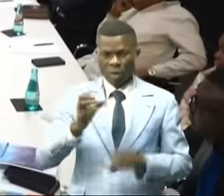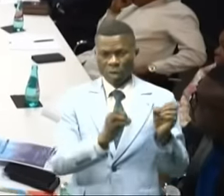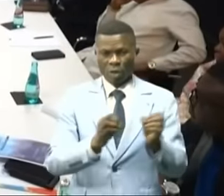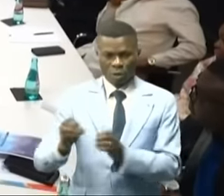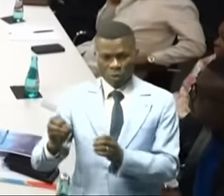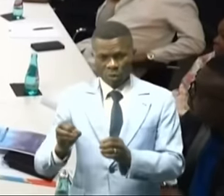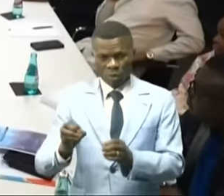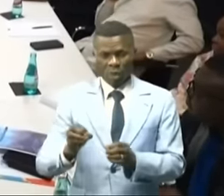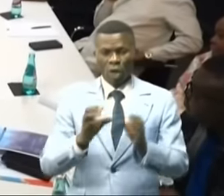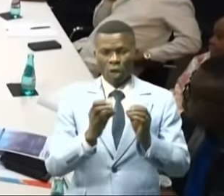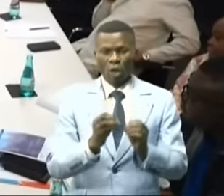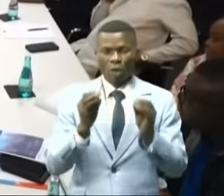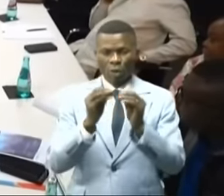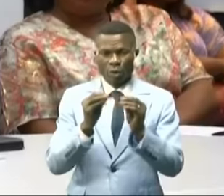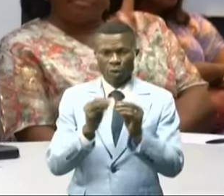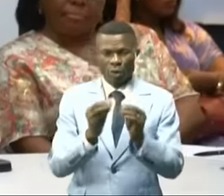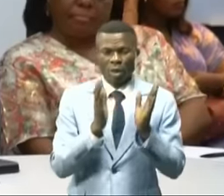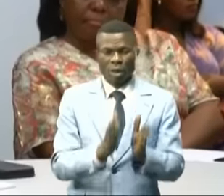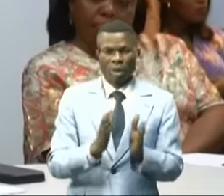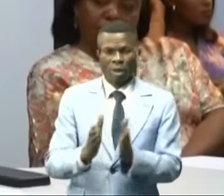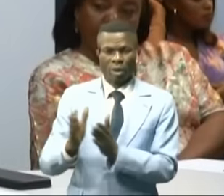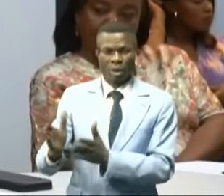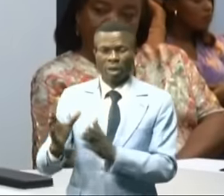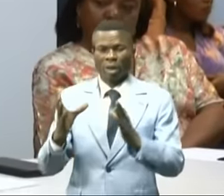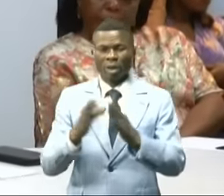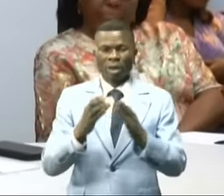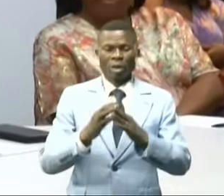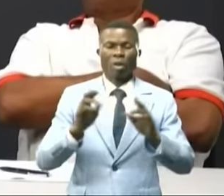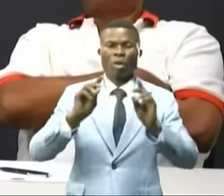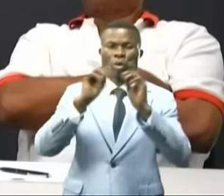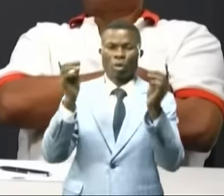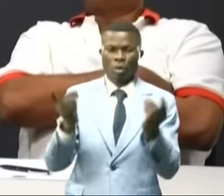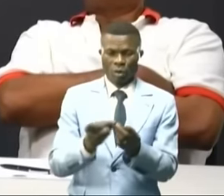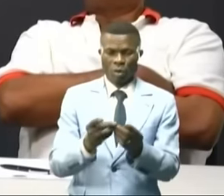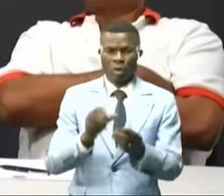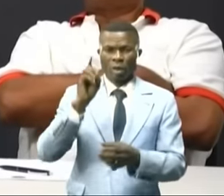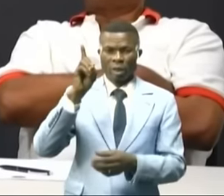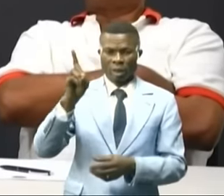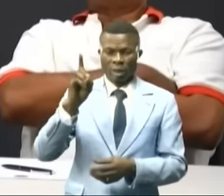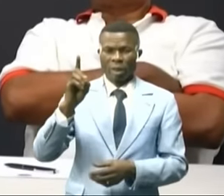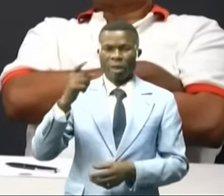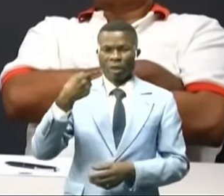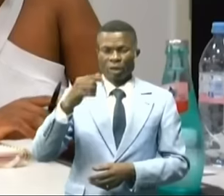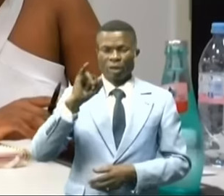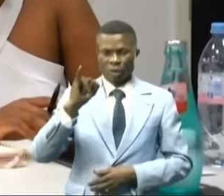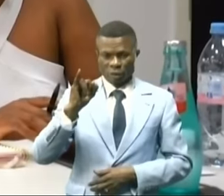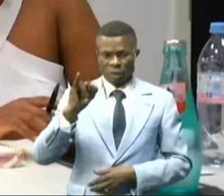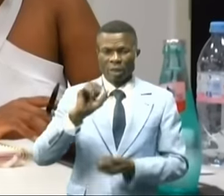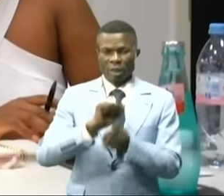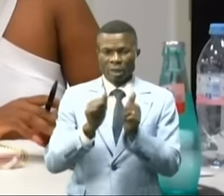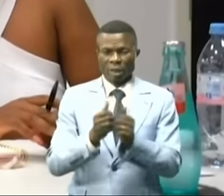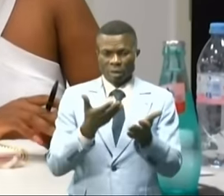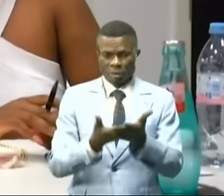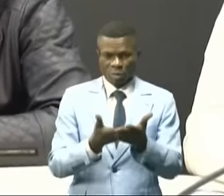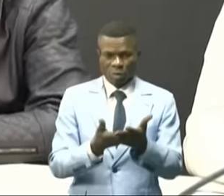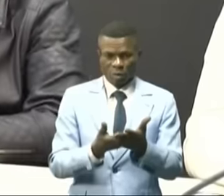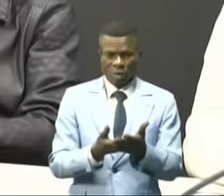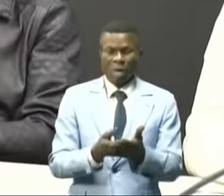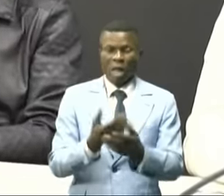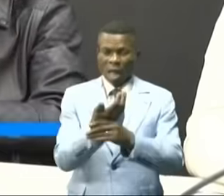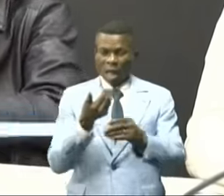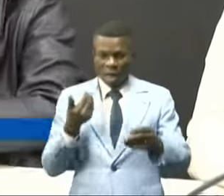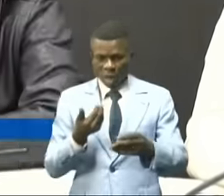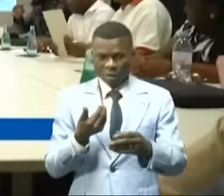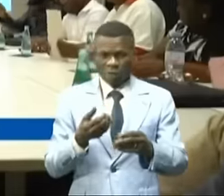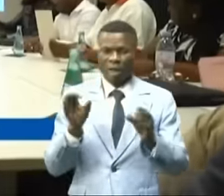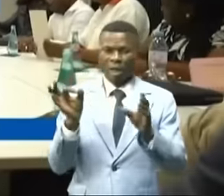et présidé une réunion préparatoire avec la délégation de la DGI ainsi que l'équipe des organisateurs la veille de l'événement